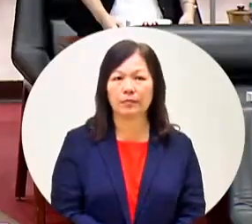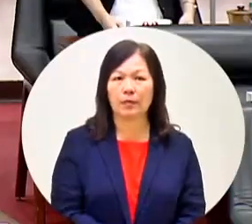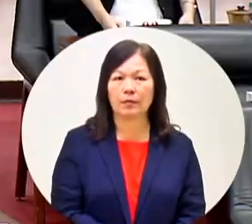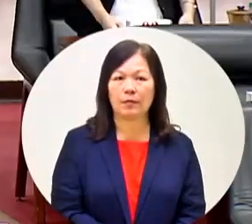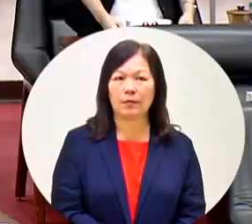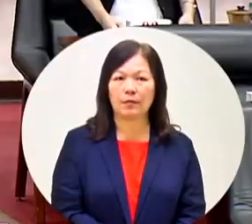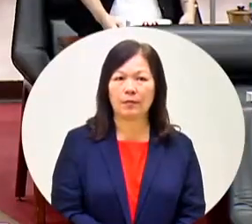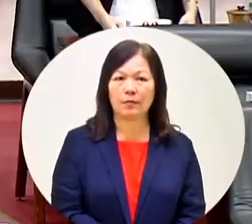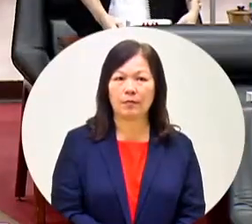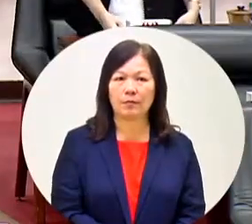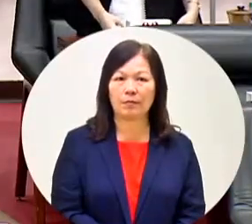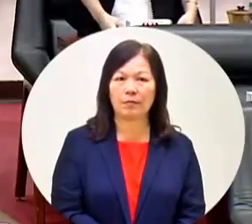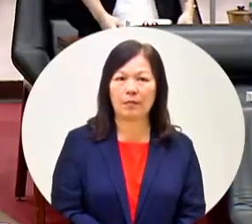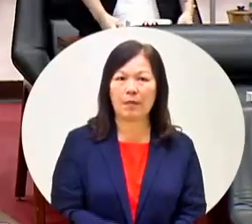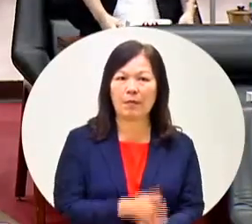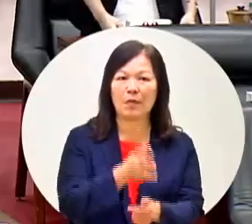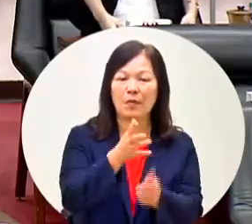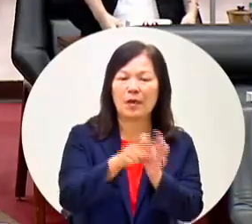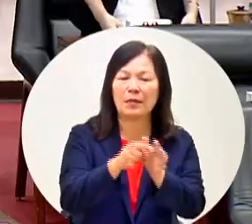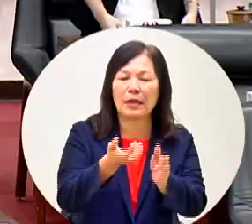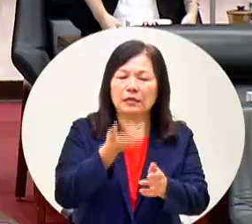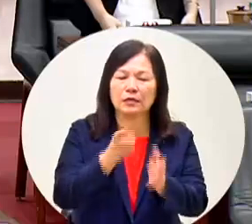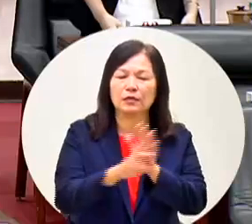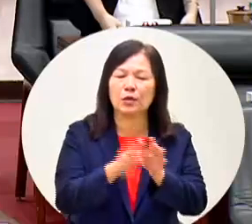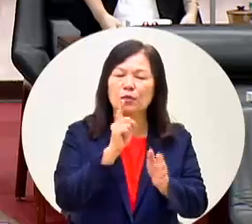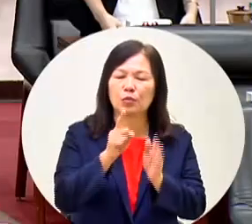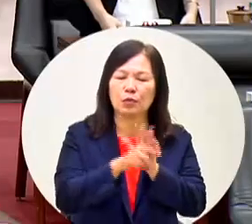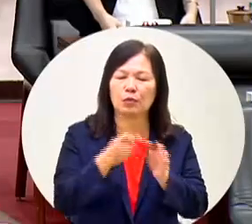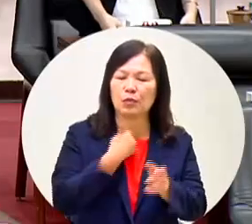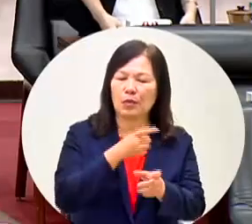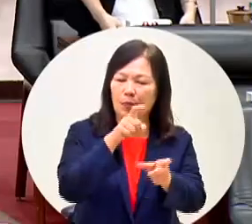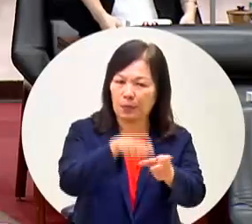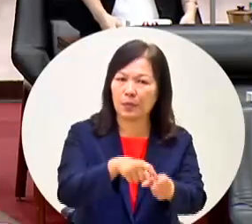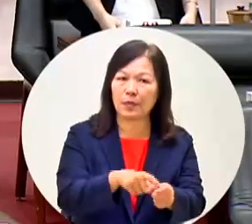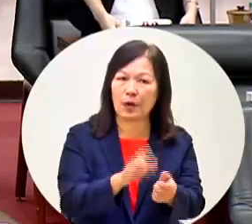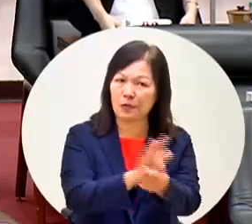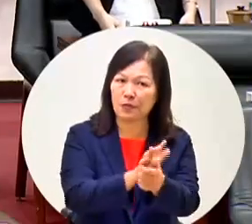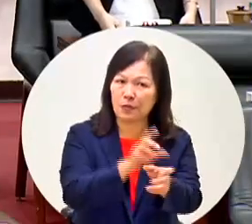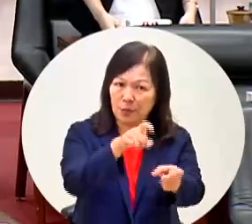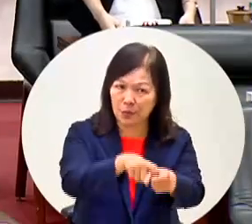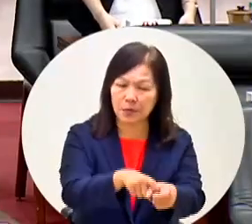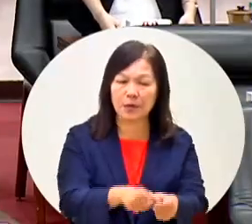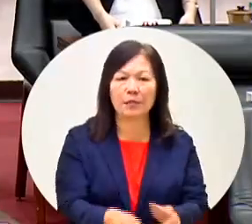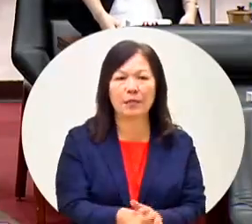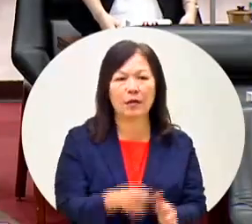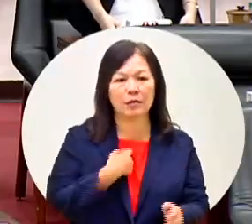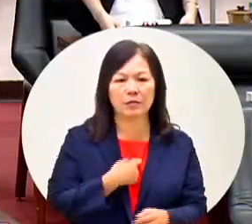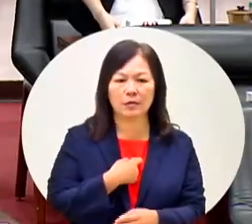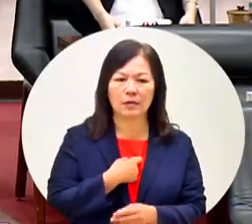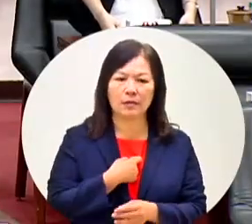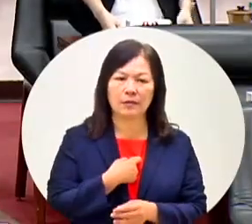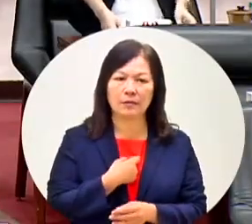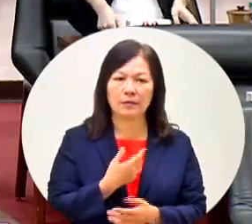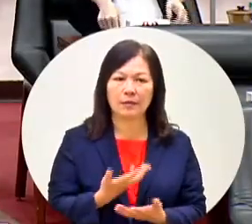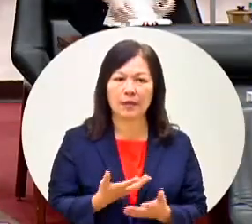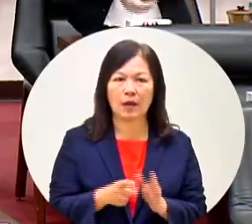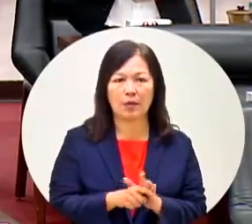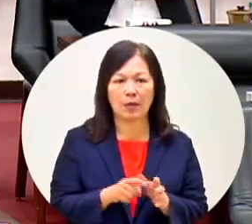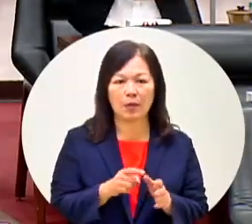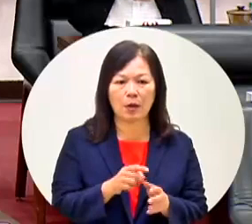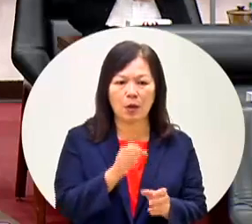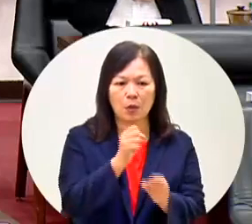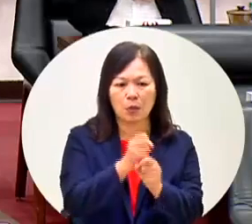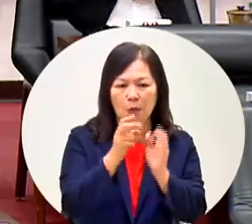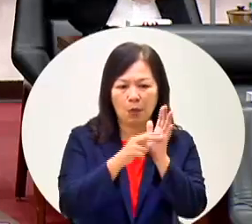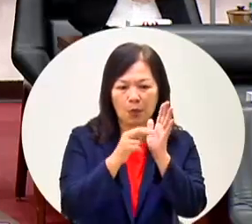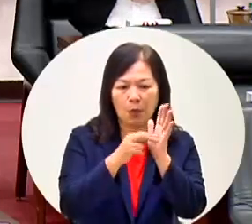阵哦，啊，你提出个政见，啊，你也无法度讲做遐济说明啦，吼、哦，啊，阮